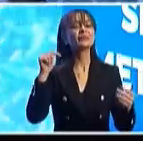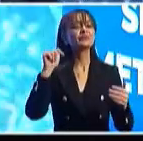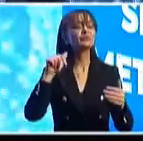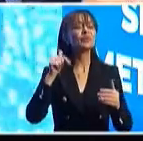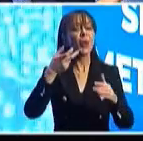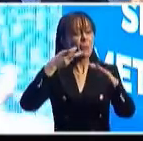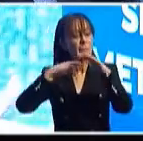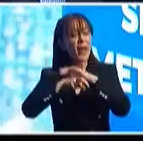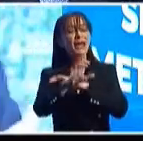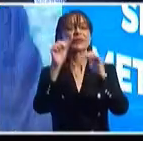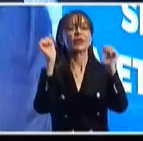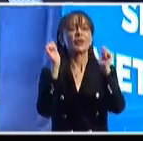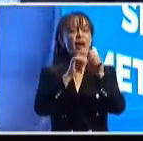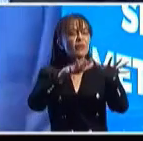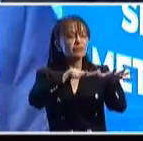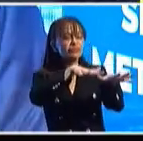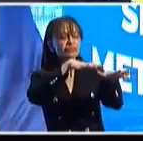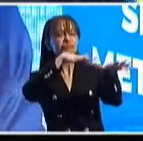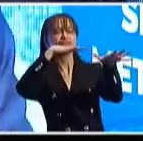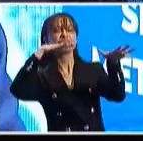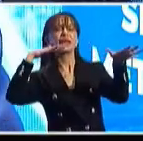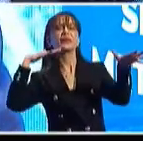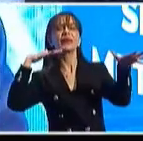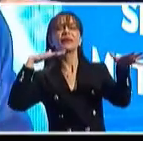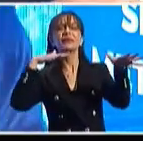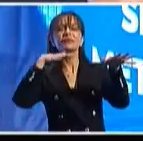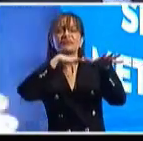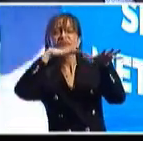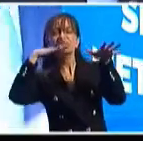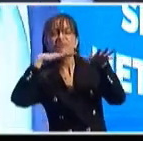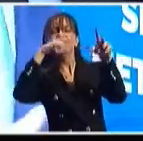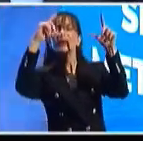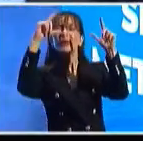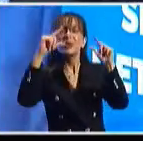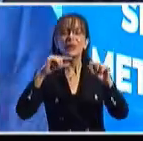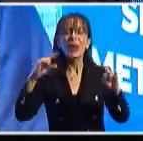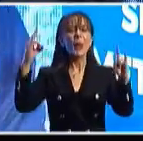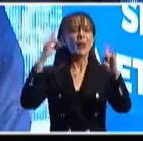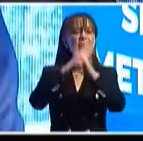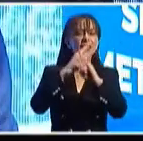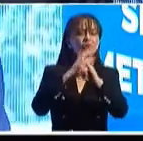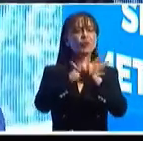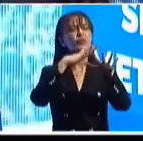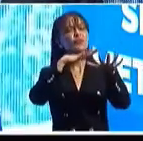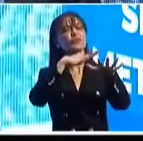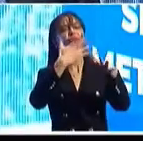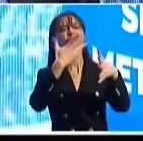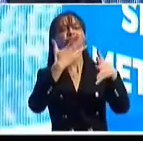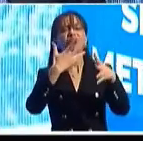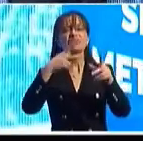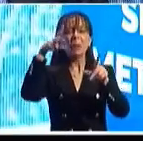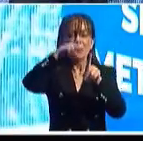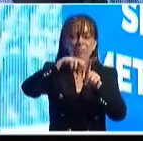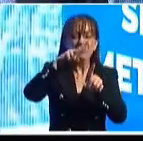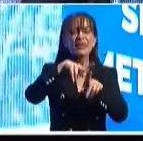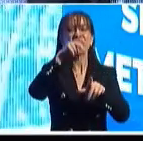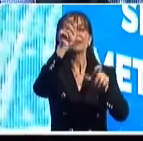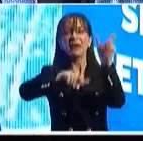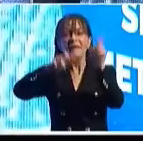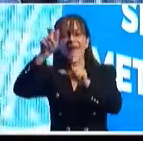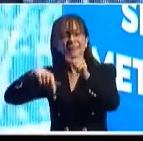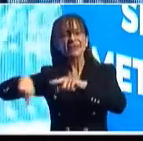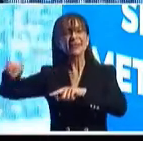oradaki trafik yoğunluğunu yine hem metrobüsteki hem de oradaki vatandaşımızın trafik çilesini